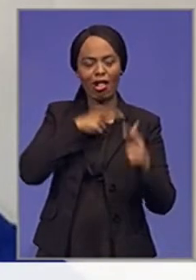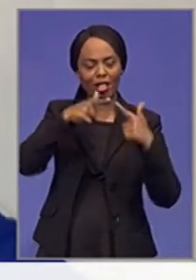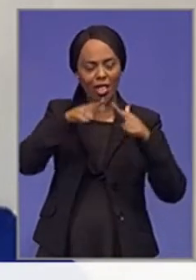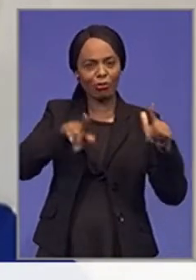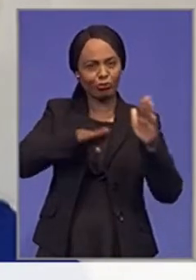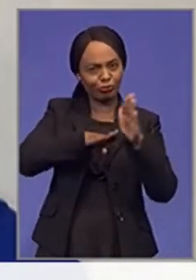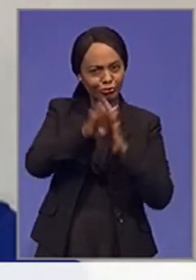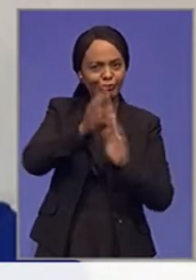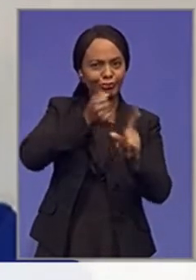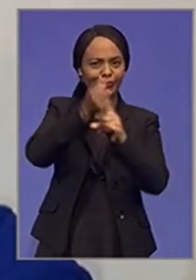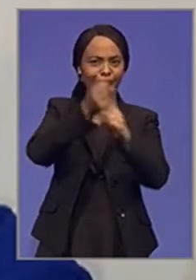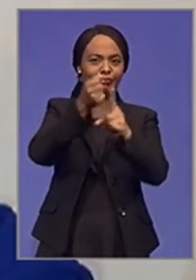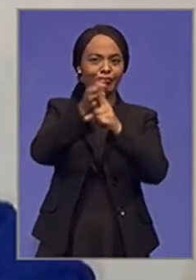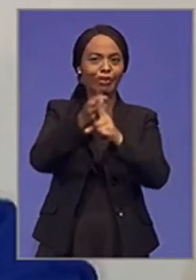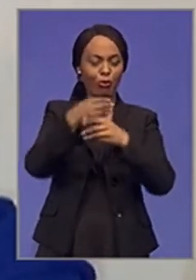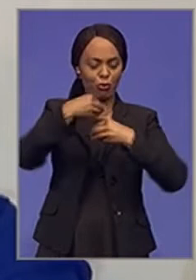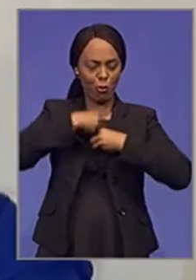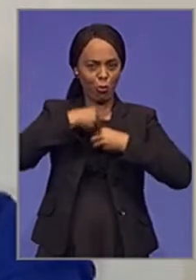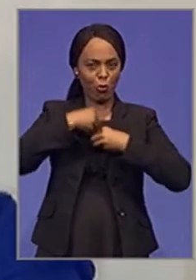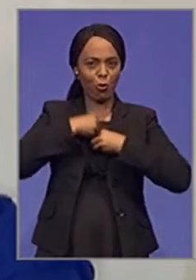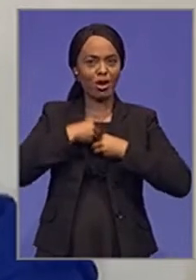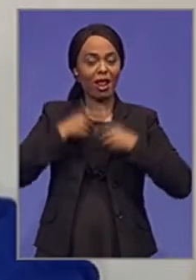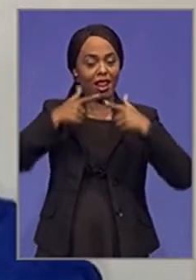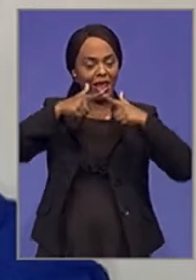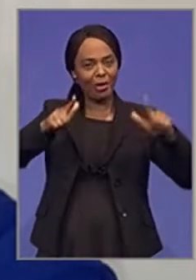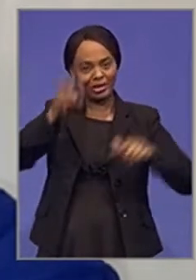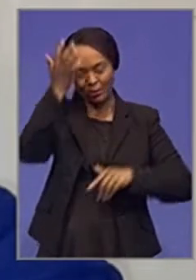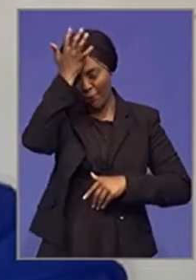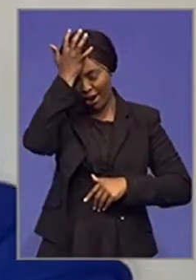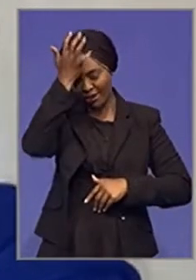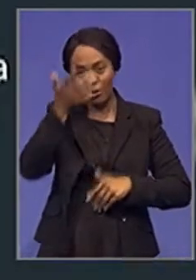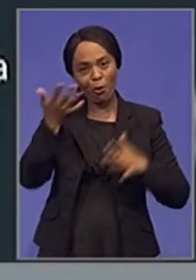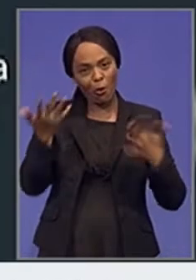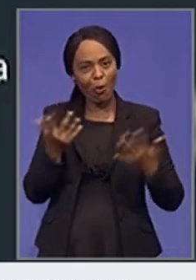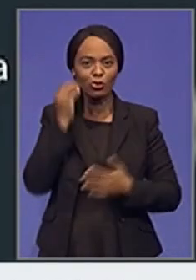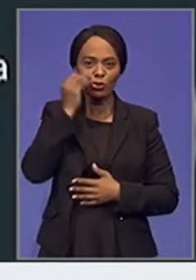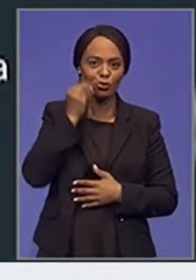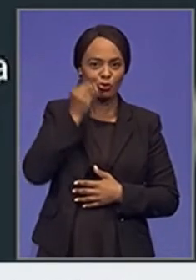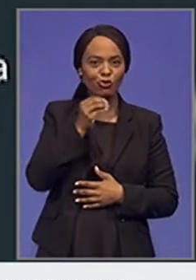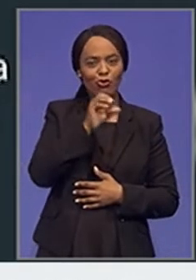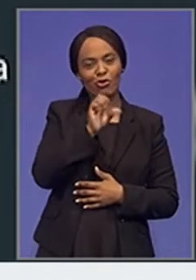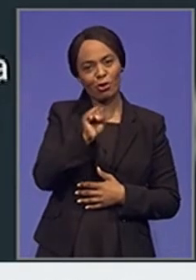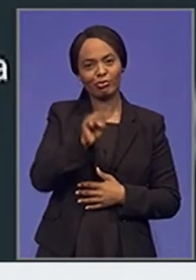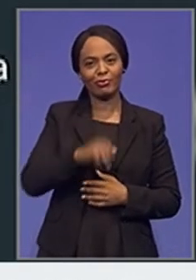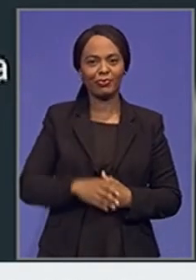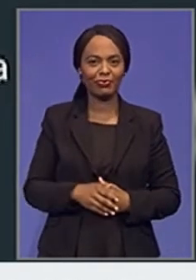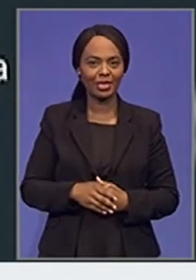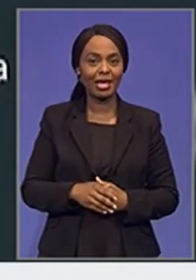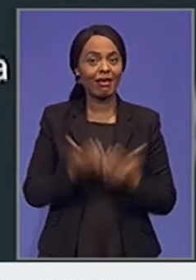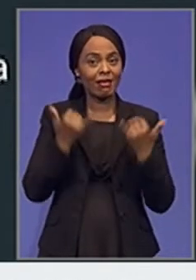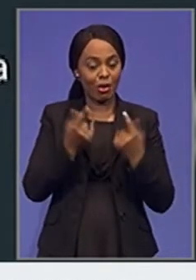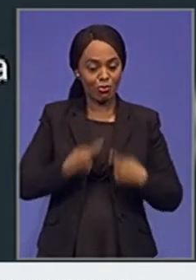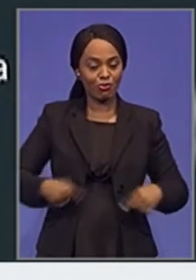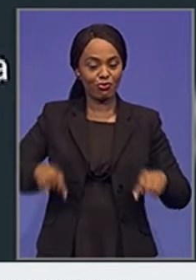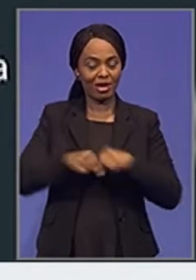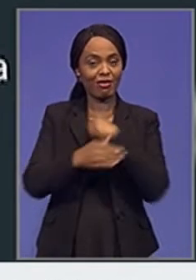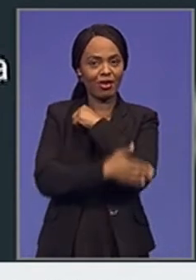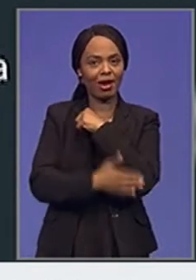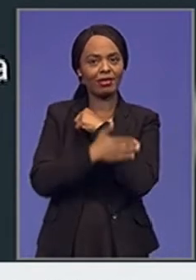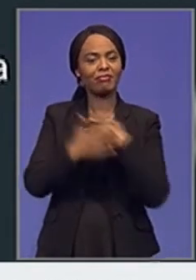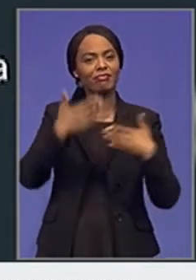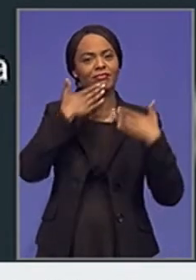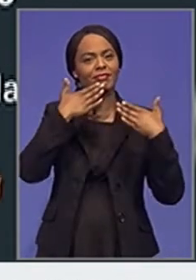tšwetša pele leleme la gabo rena e le go leleme la Sepedi goba lona leleme la Sesotho sa Leboa re ka mono nageng re leboga gape